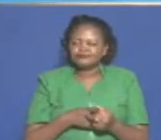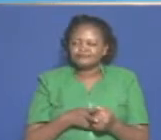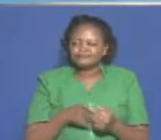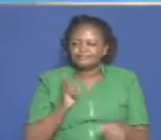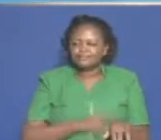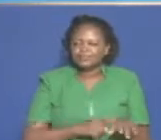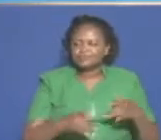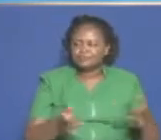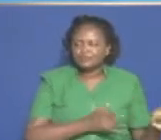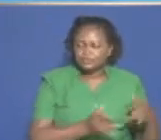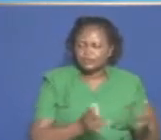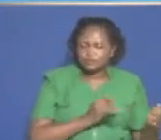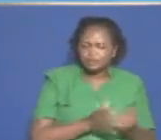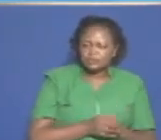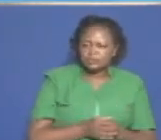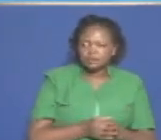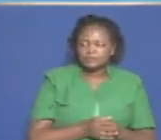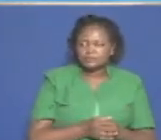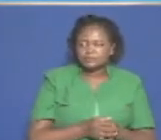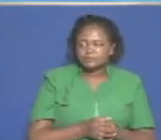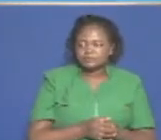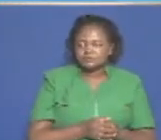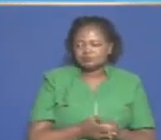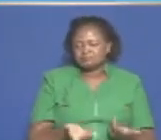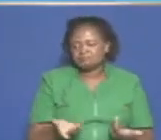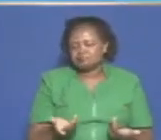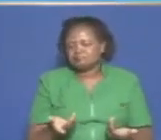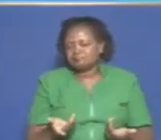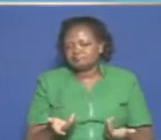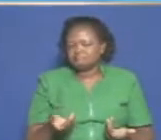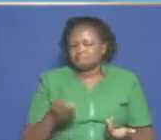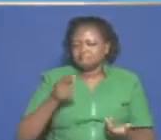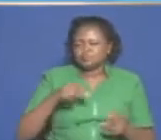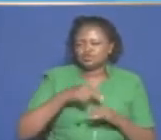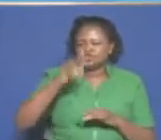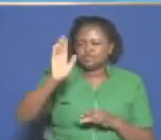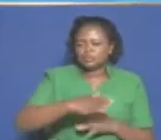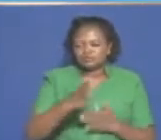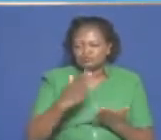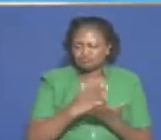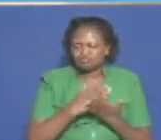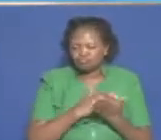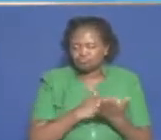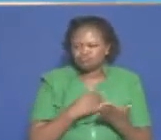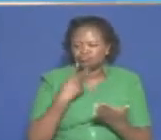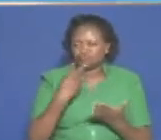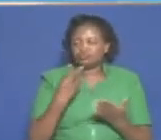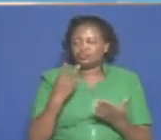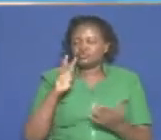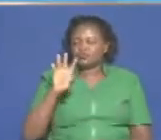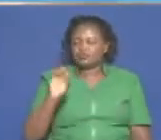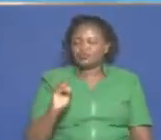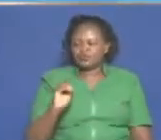ukiangalia katika tovuti za bunge la kitaifa, idadi inaonyesha kwamba wabunge takriban 250 wako na